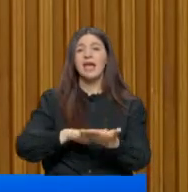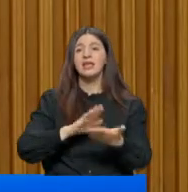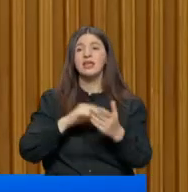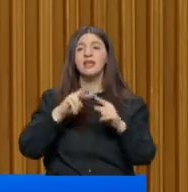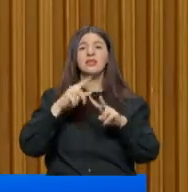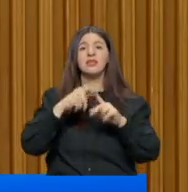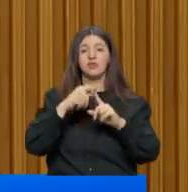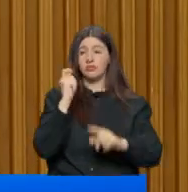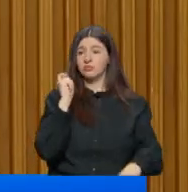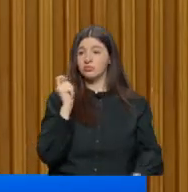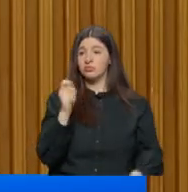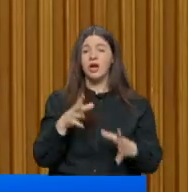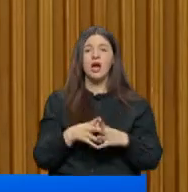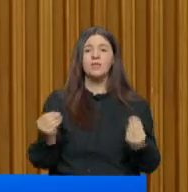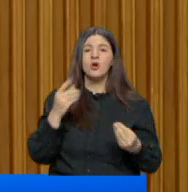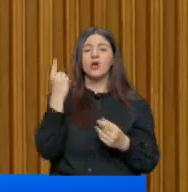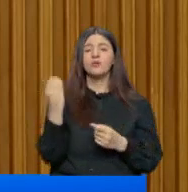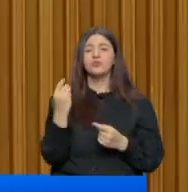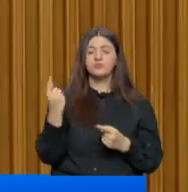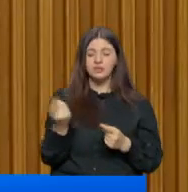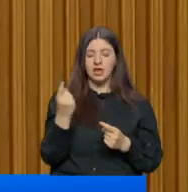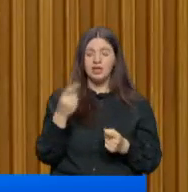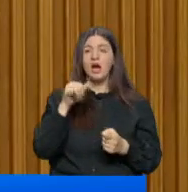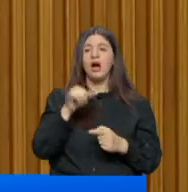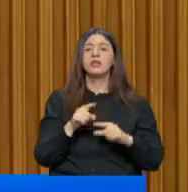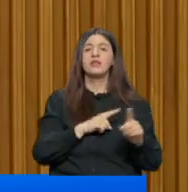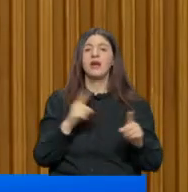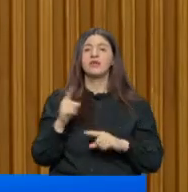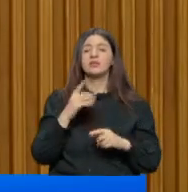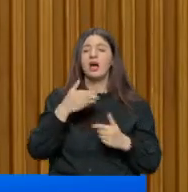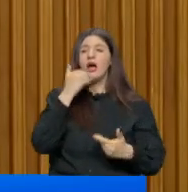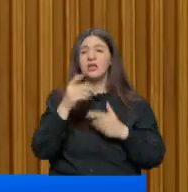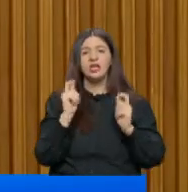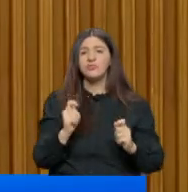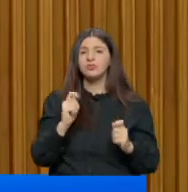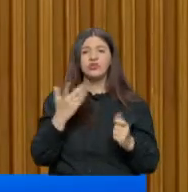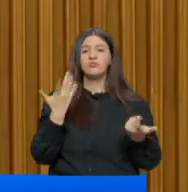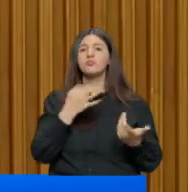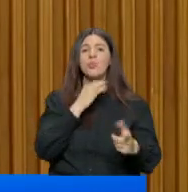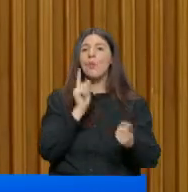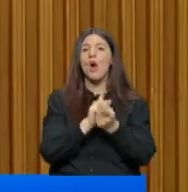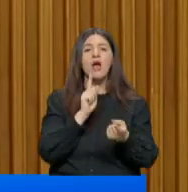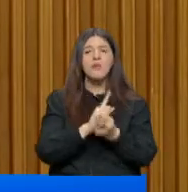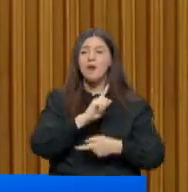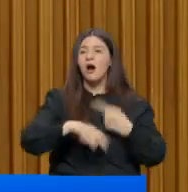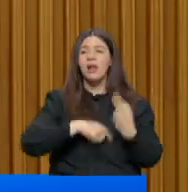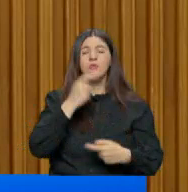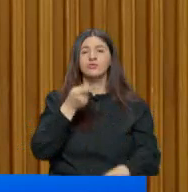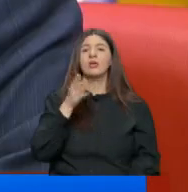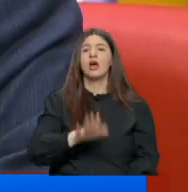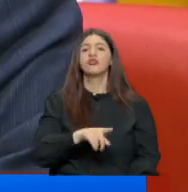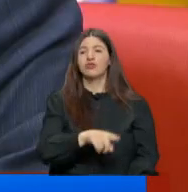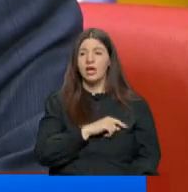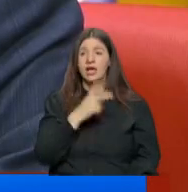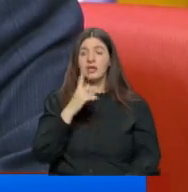NATO kartını kaybetmiş bir biçimde haklı davasını anlatacak, muhatap aramak zorunda